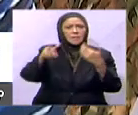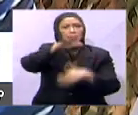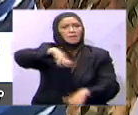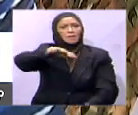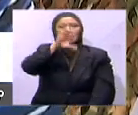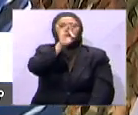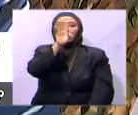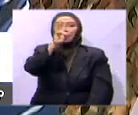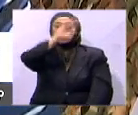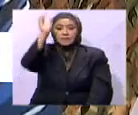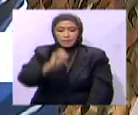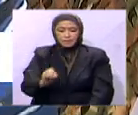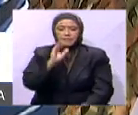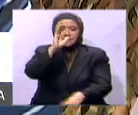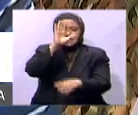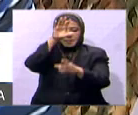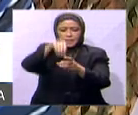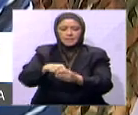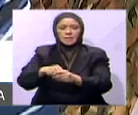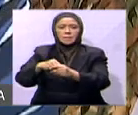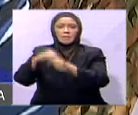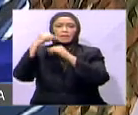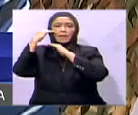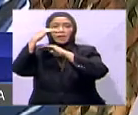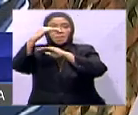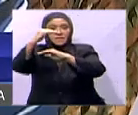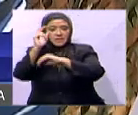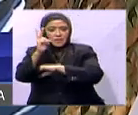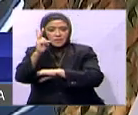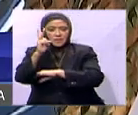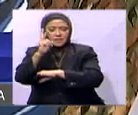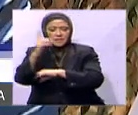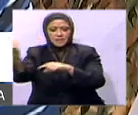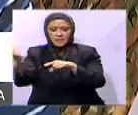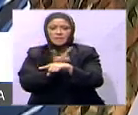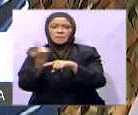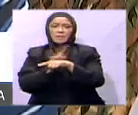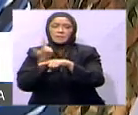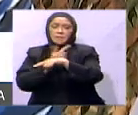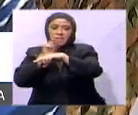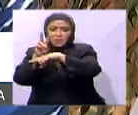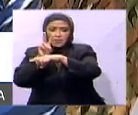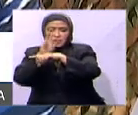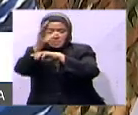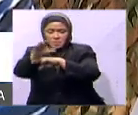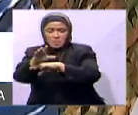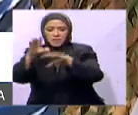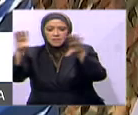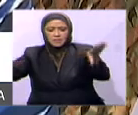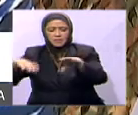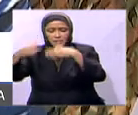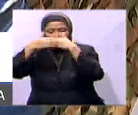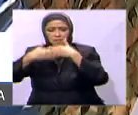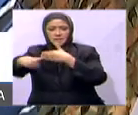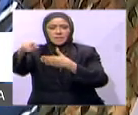86% akan mengikuti pasal yang kedua iaitu latihan vokasional yang akan diadakan sebaik sahaja selepas